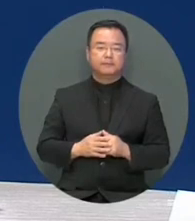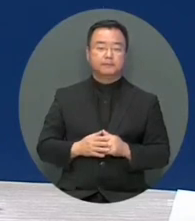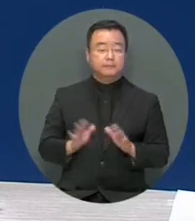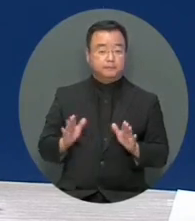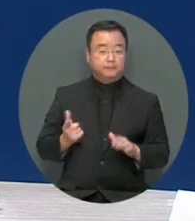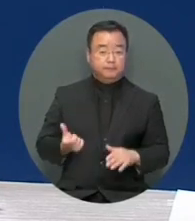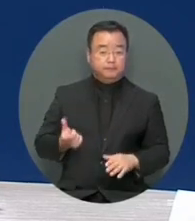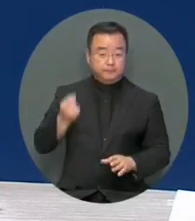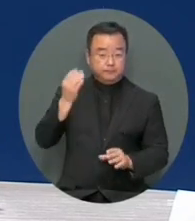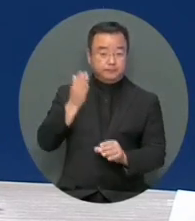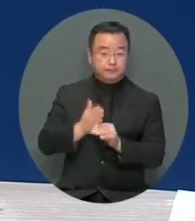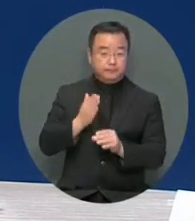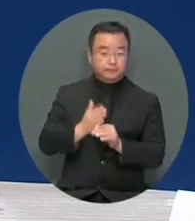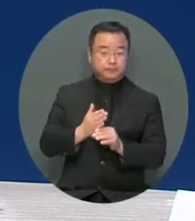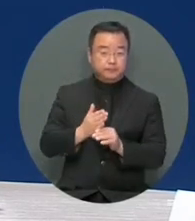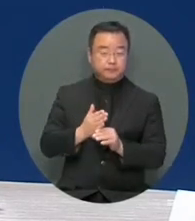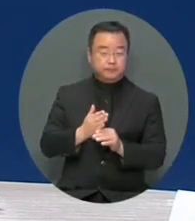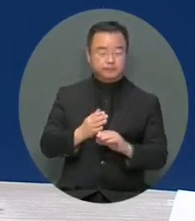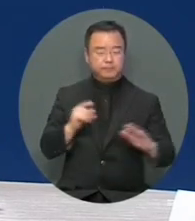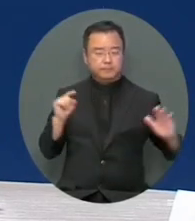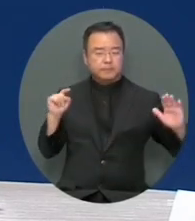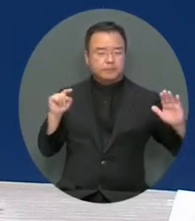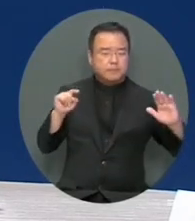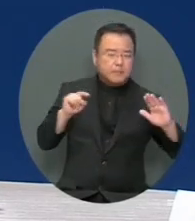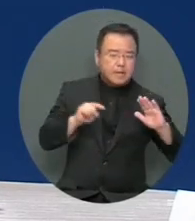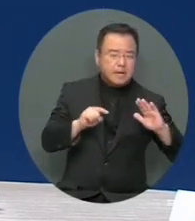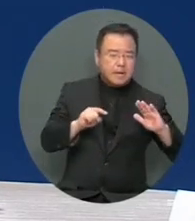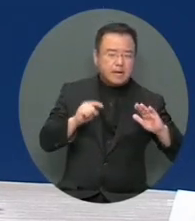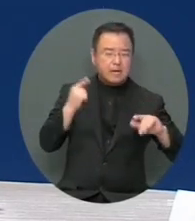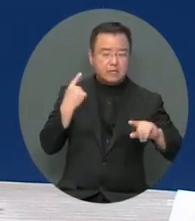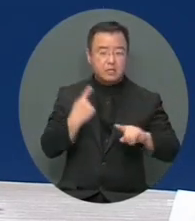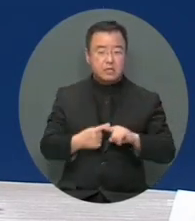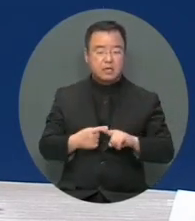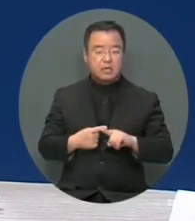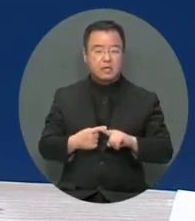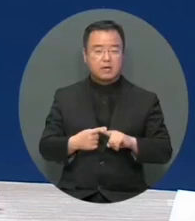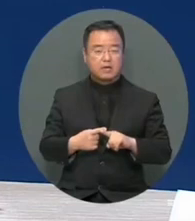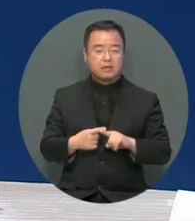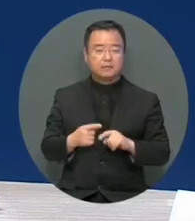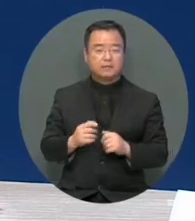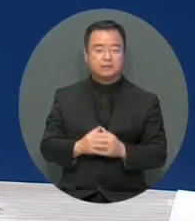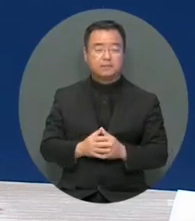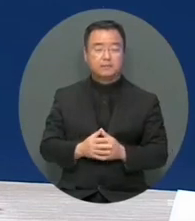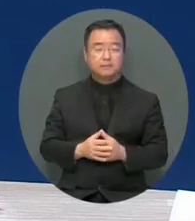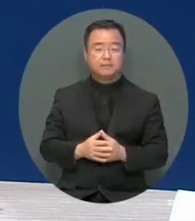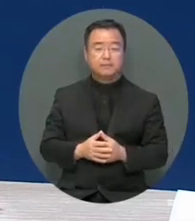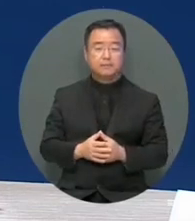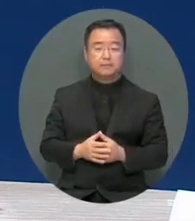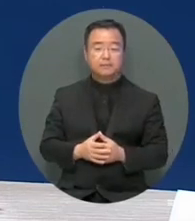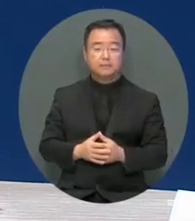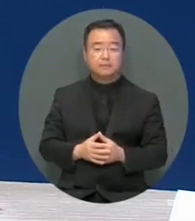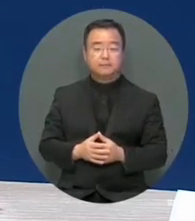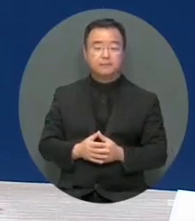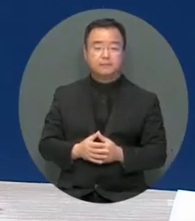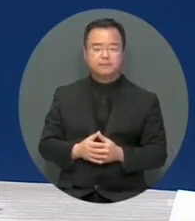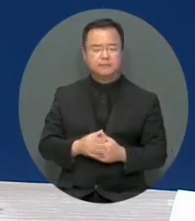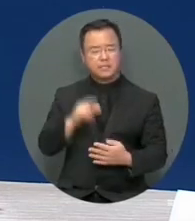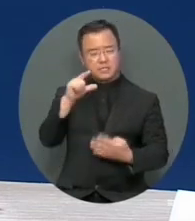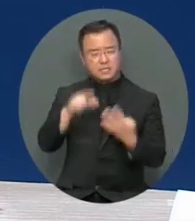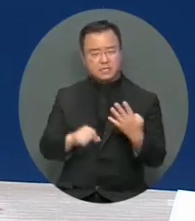빠른 시간 내에 방중하려고 했습니다만은 대개 그때 잡혔던